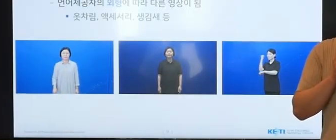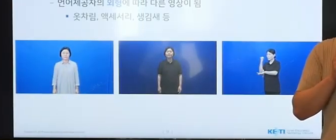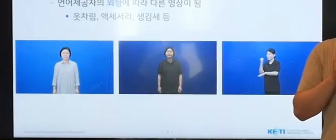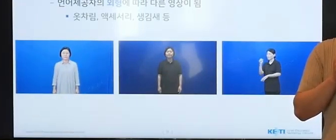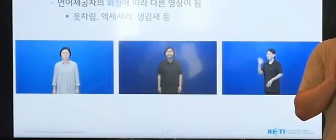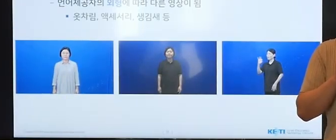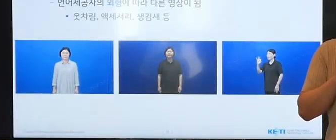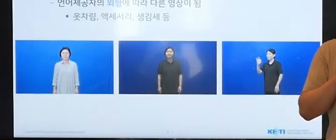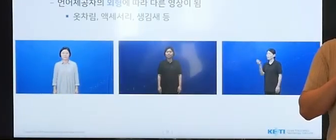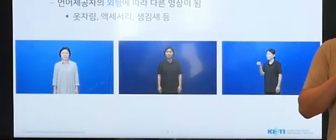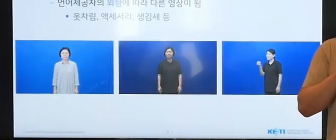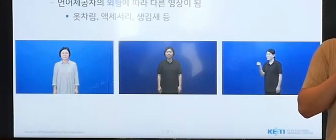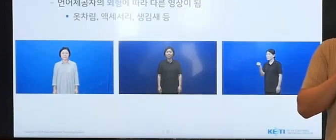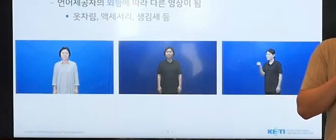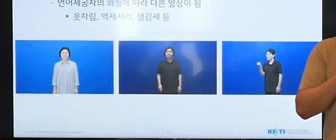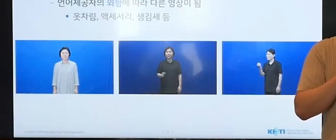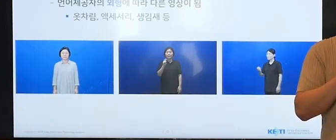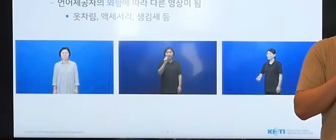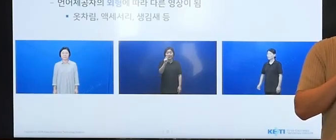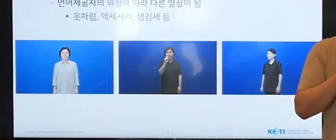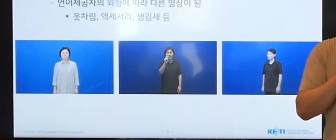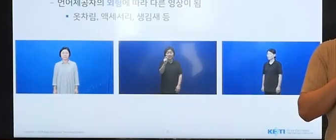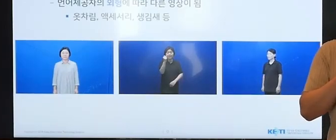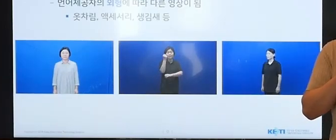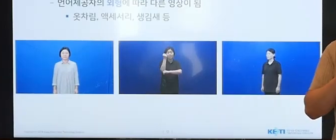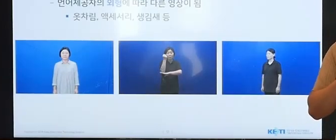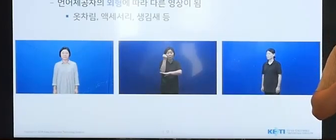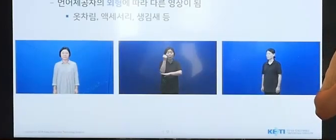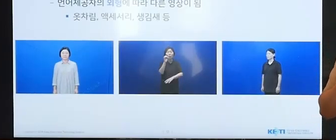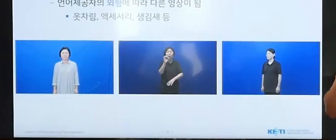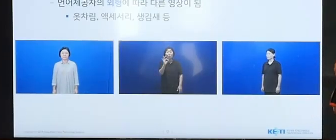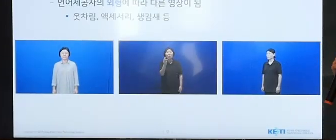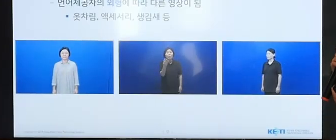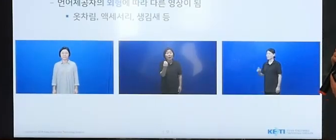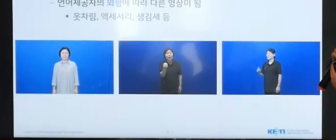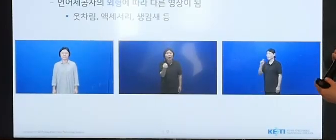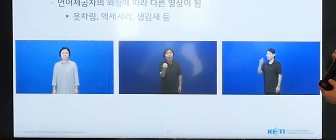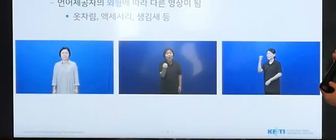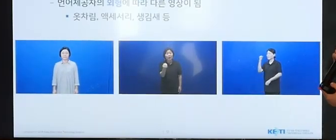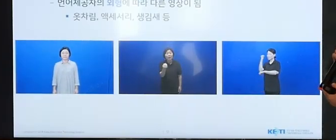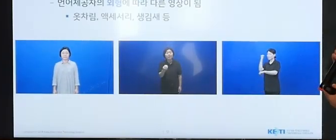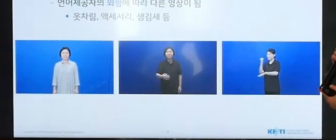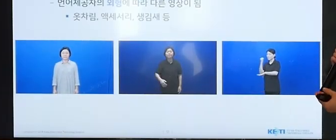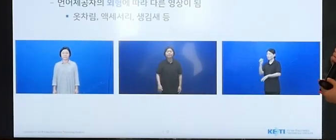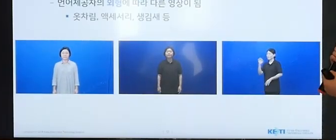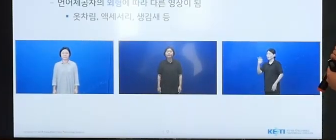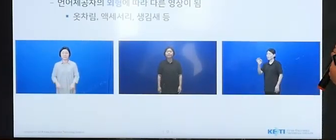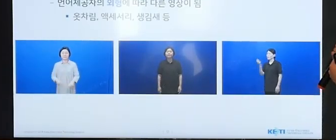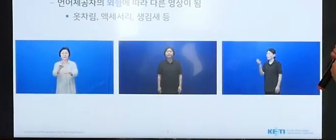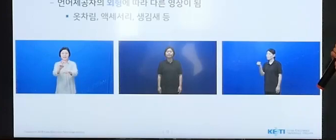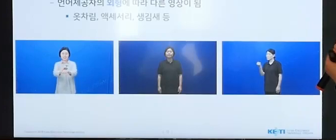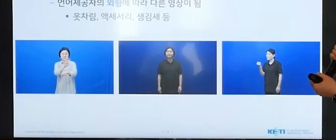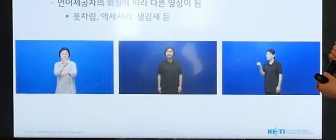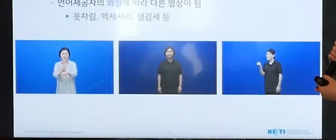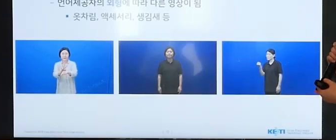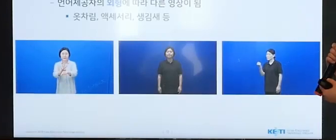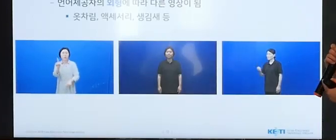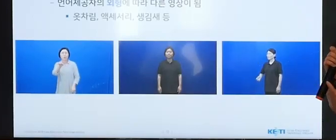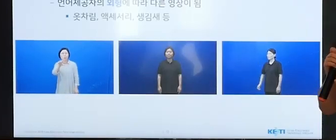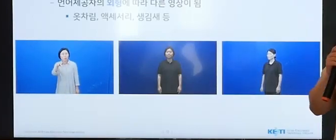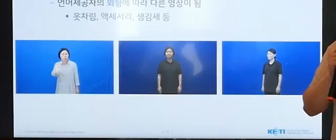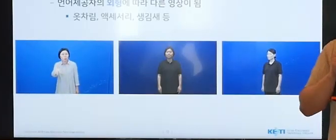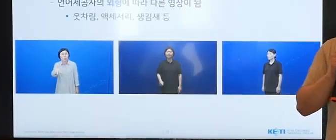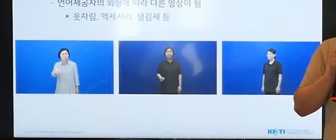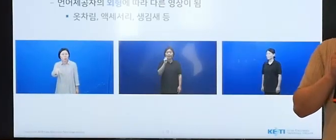뭐 지나가는 사람이 있을 수도 있고, 뭐 자동차나 책상, 다양한 오브젝트들이 있을 수가 있겠죠. 그런 경우가 있을 수 있고, 이제 그 언어 제공자의